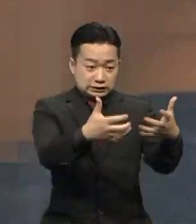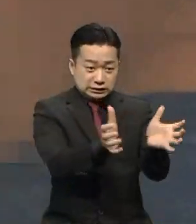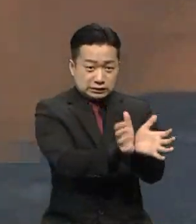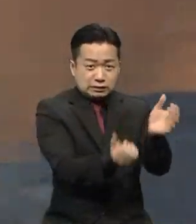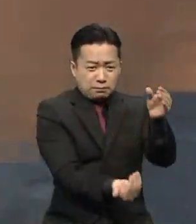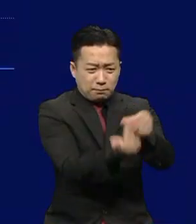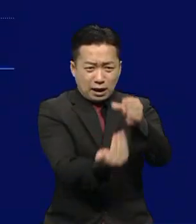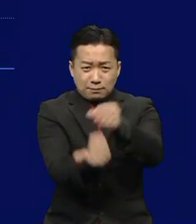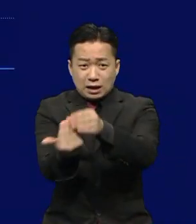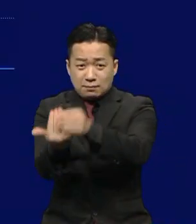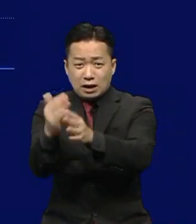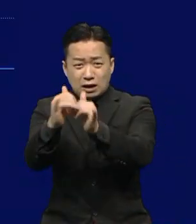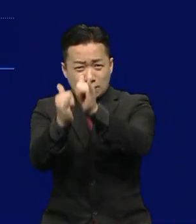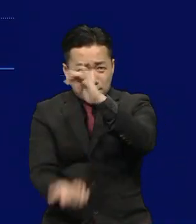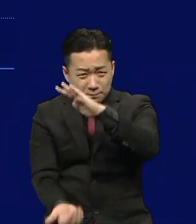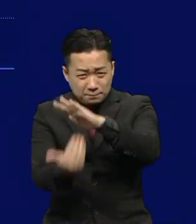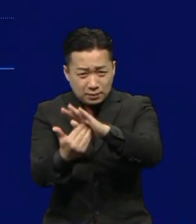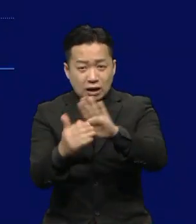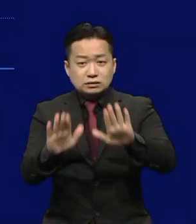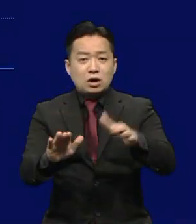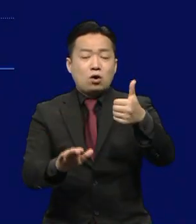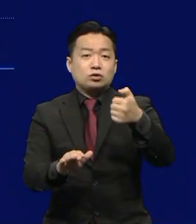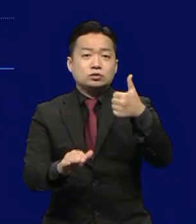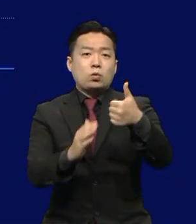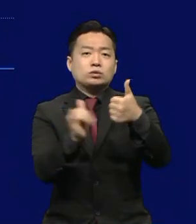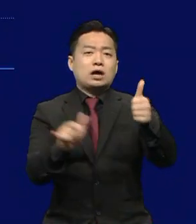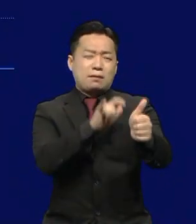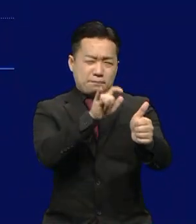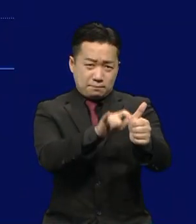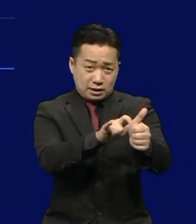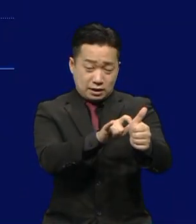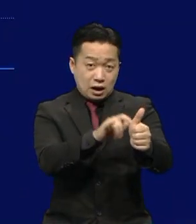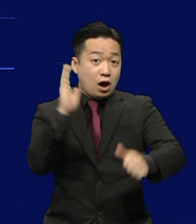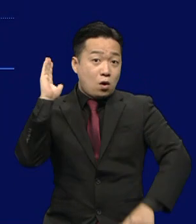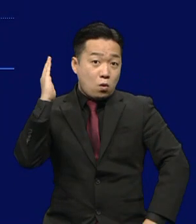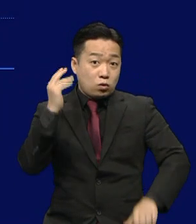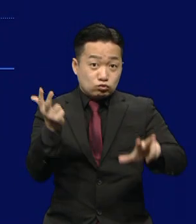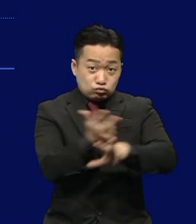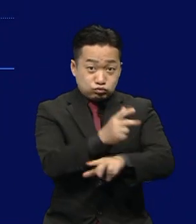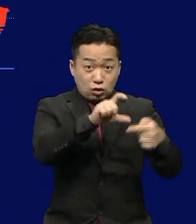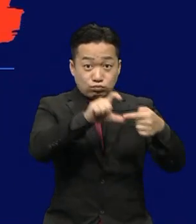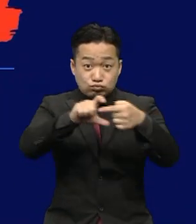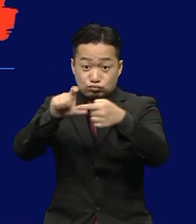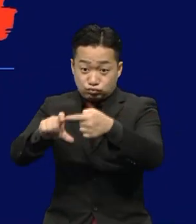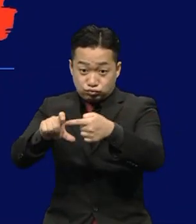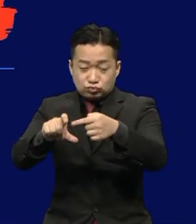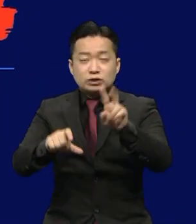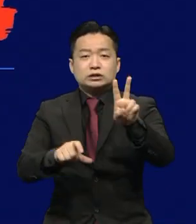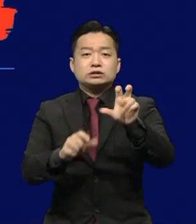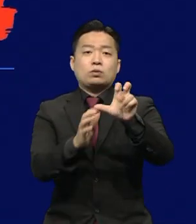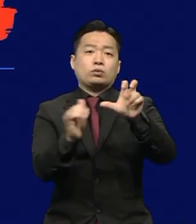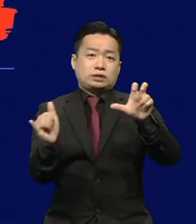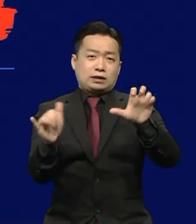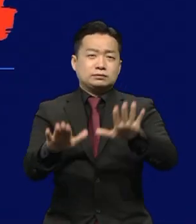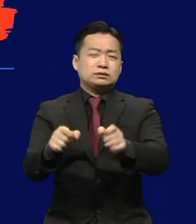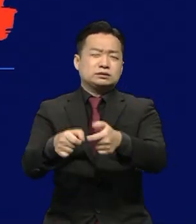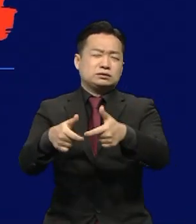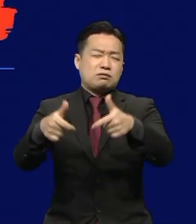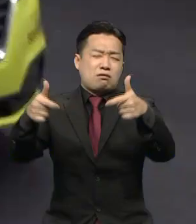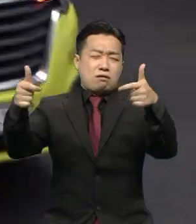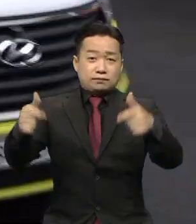잇따라 역대 최다인 55명이 확진되면서 최근 한 주 평균 확진자는 25명으로